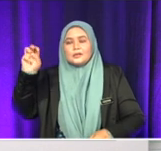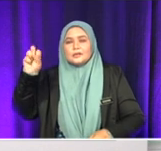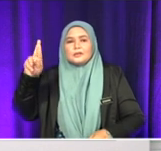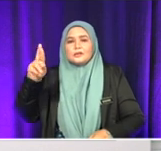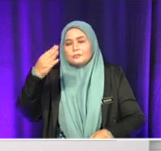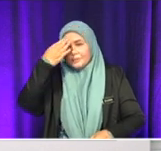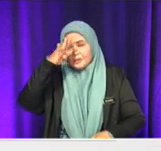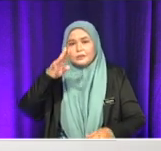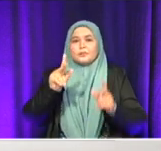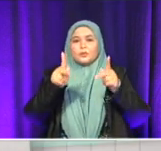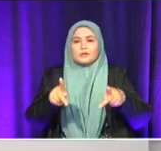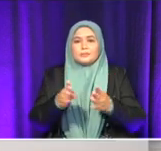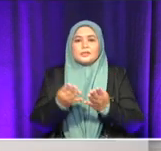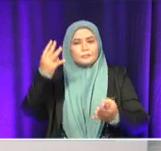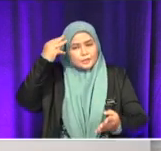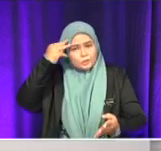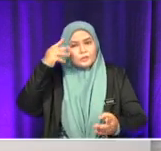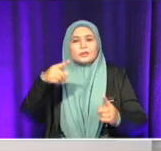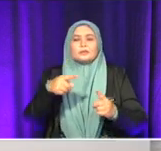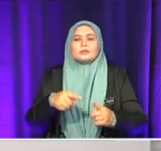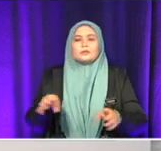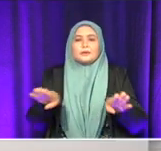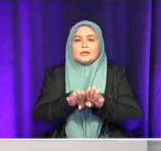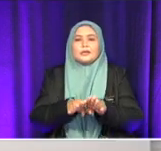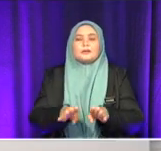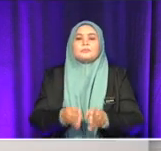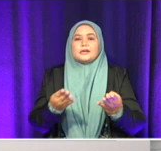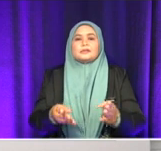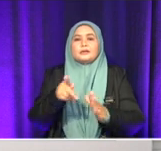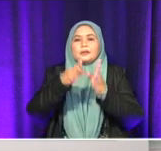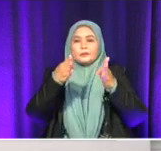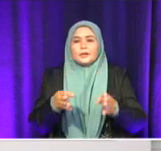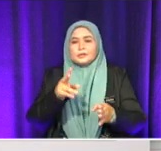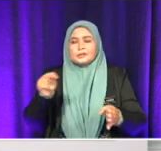menguasai bahasa Melayu sebagai bahasa pembahasaan 1